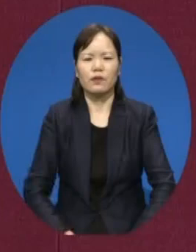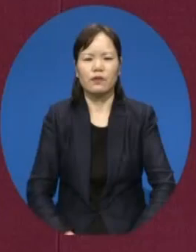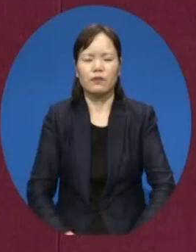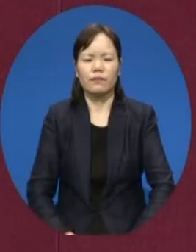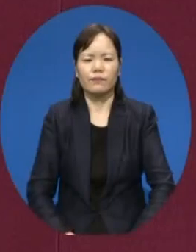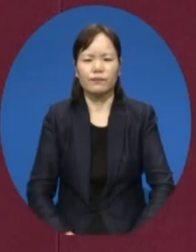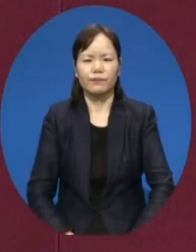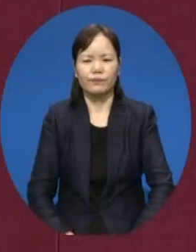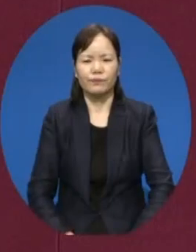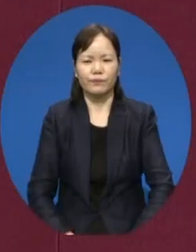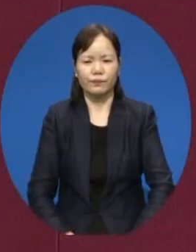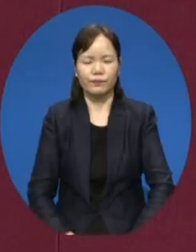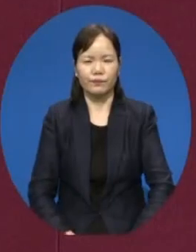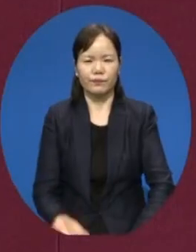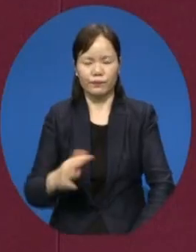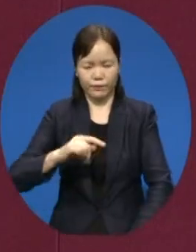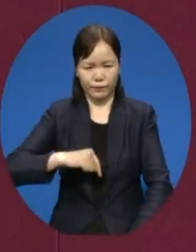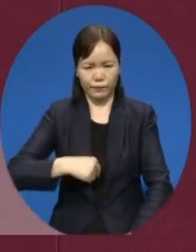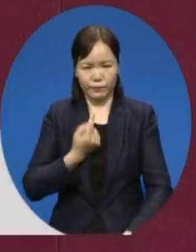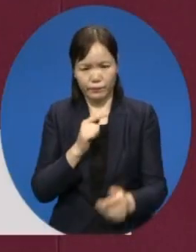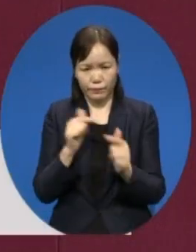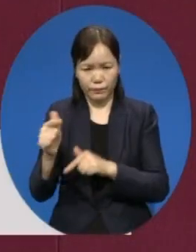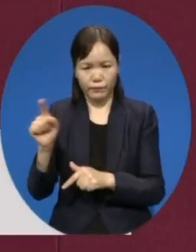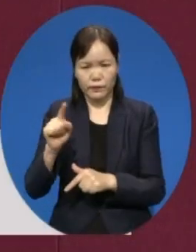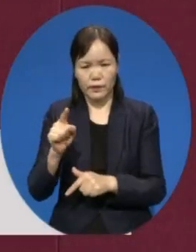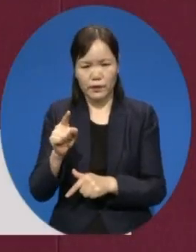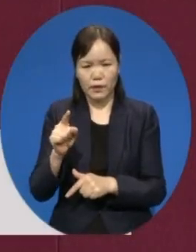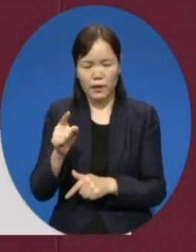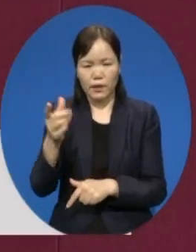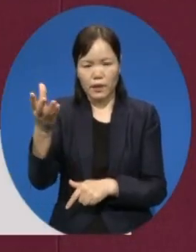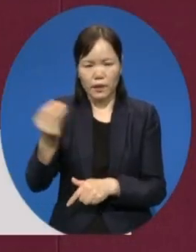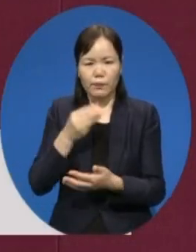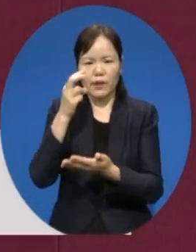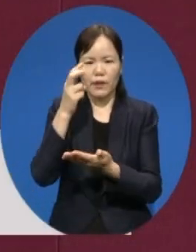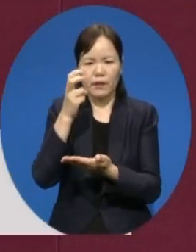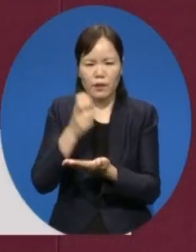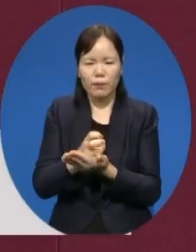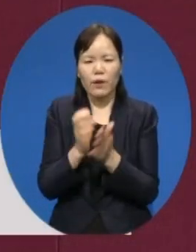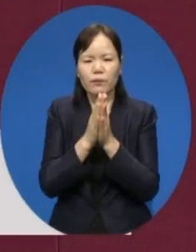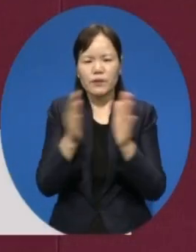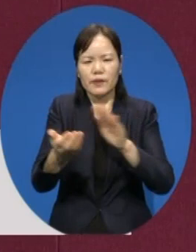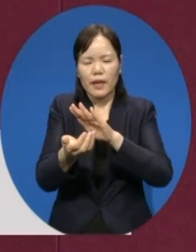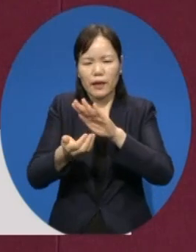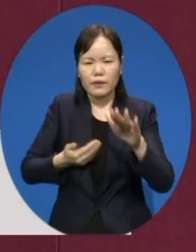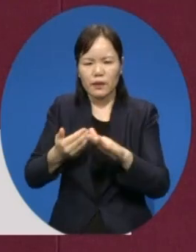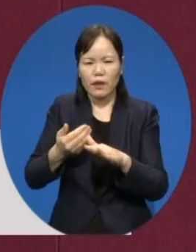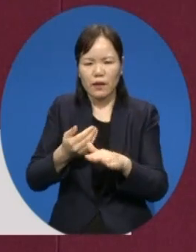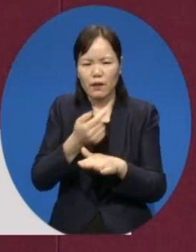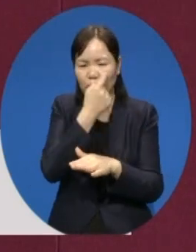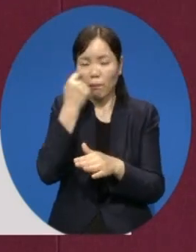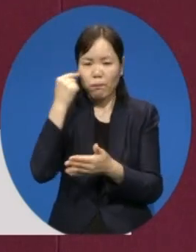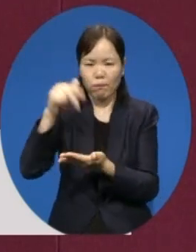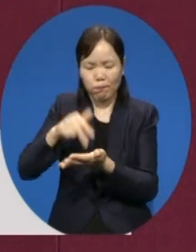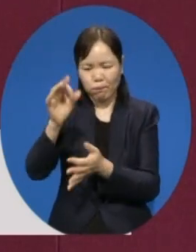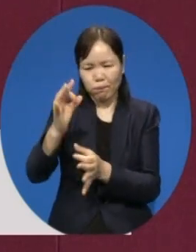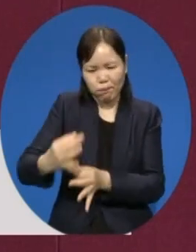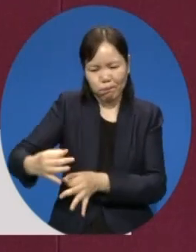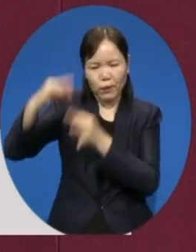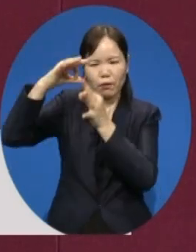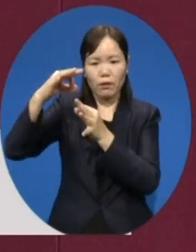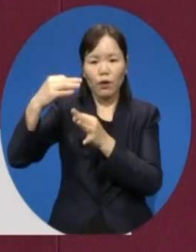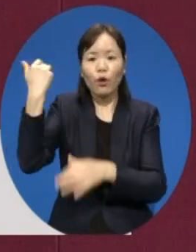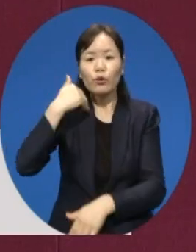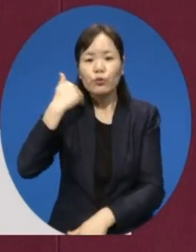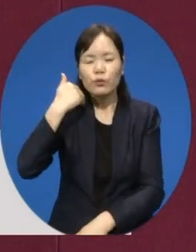그래놓고 정작 자신들은 임대차법 시행 직전에 임대료 재빠르게 올렸습니다. 그